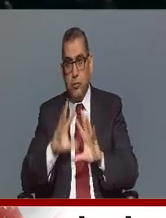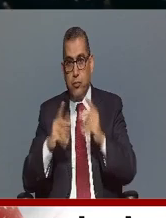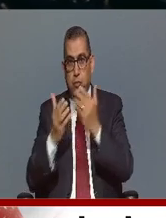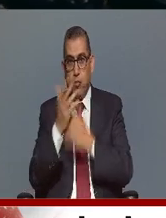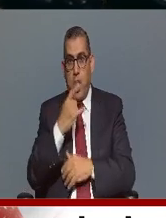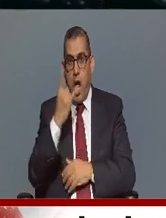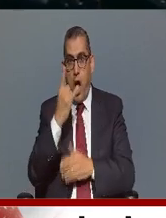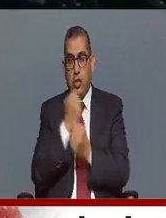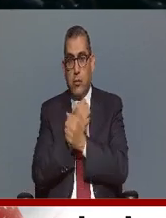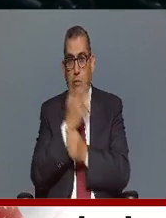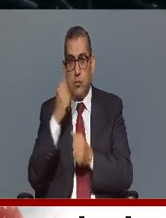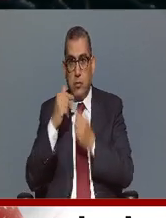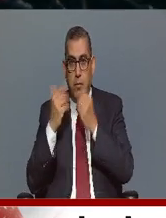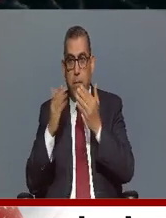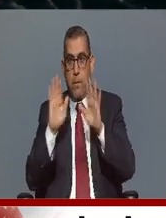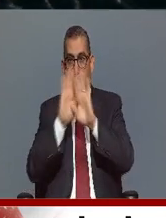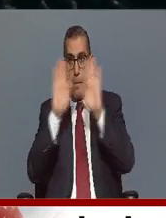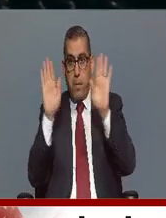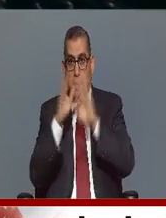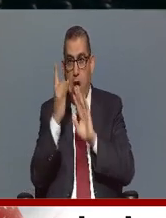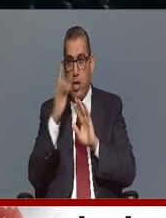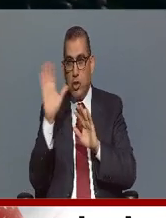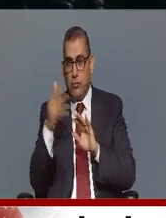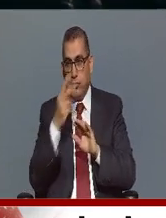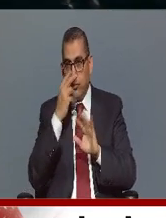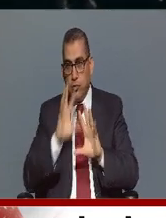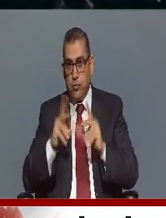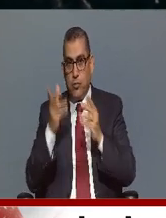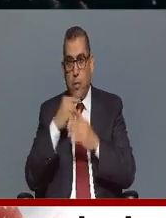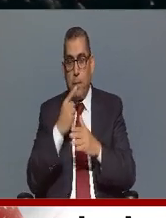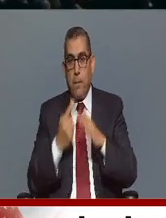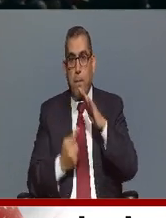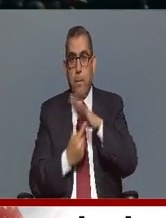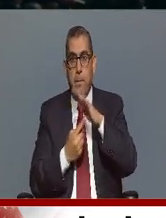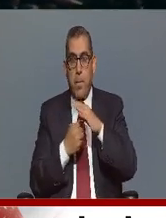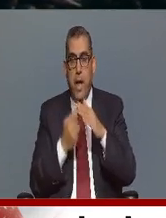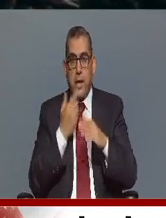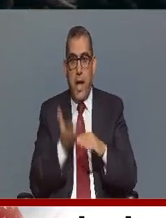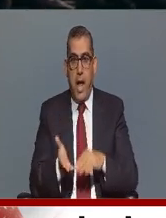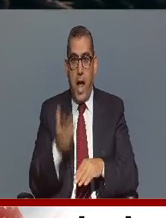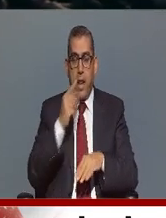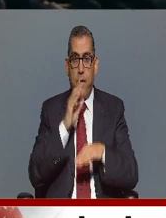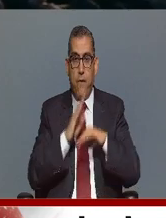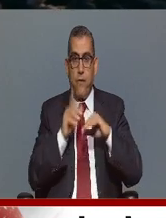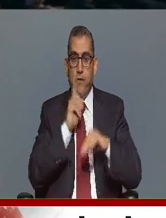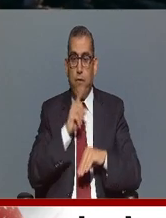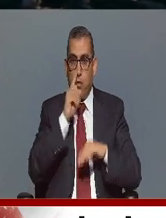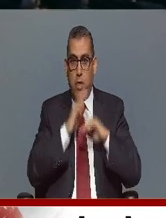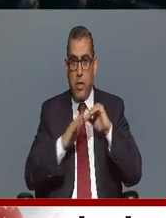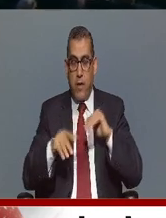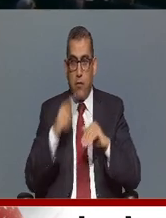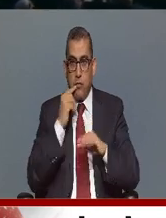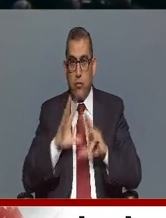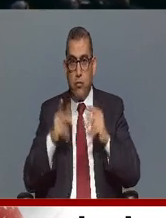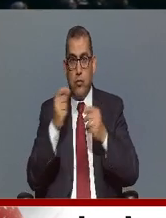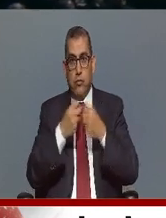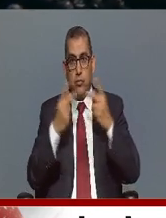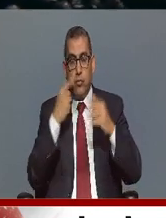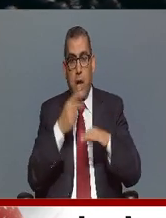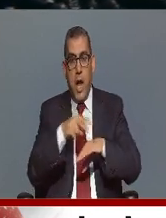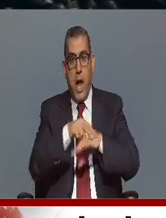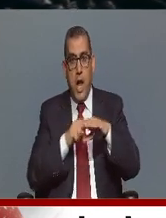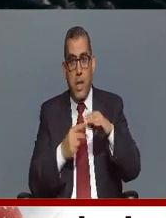10 مسارح، إحلال وتجديد المعهد العالي لفنون الطفل، والانتهاء من إنشاء أكاديمية